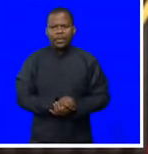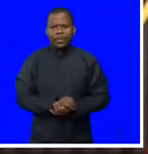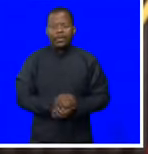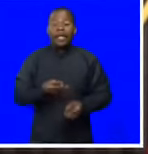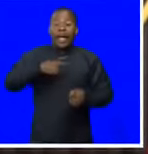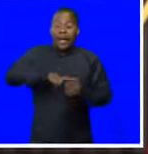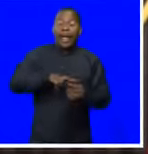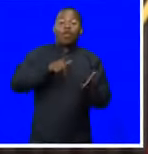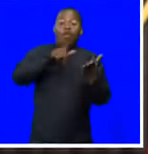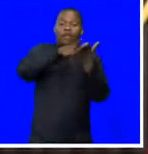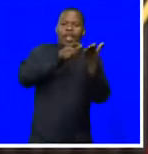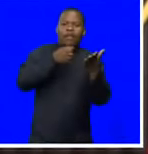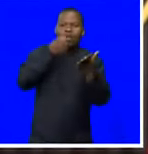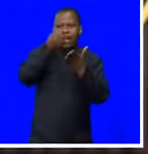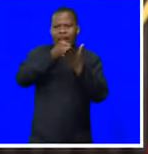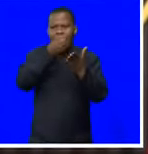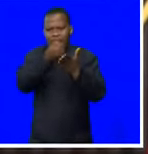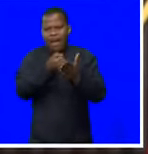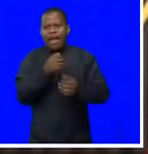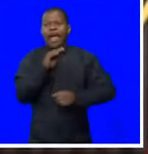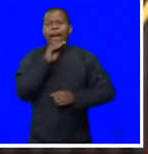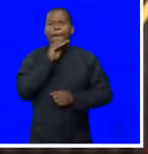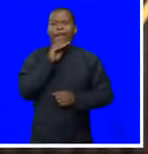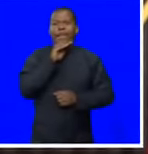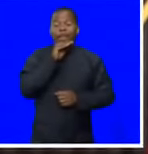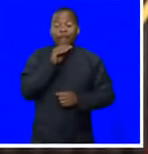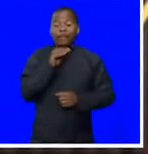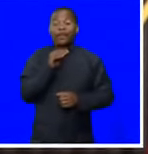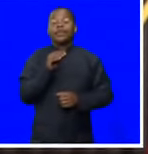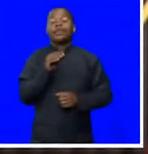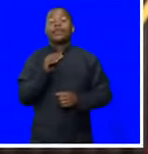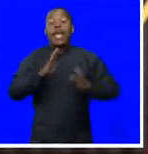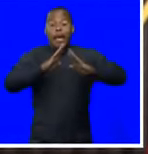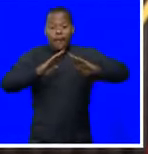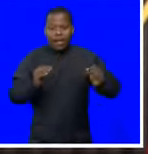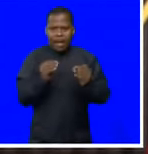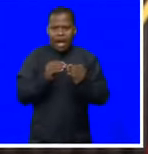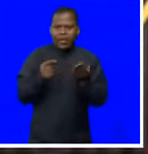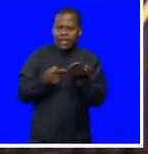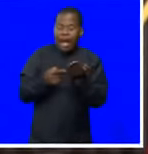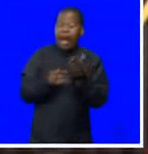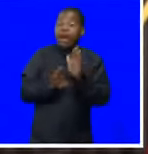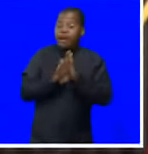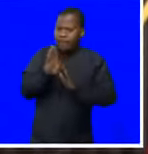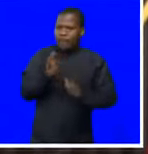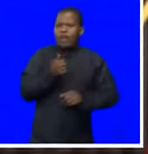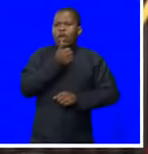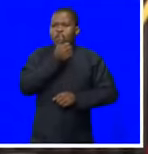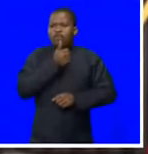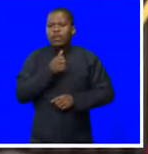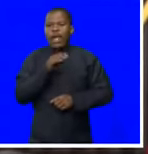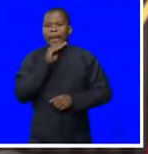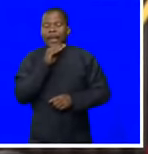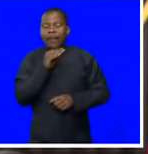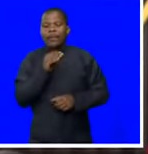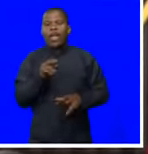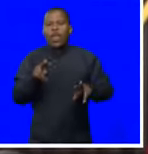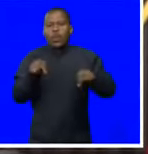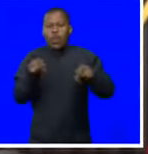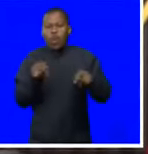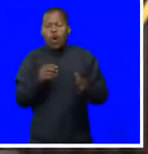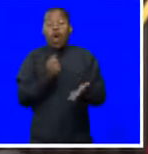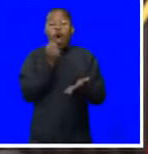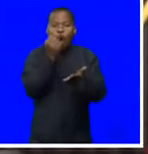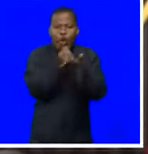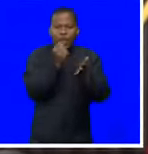le bill noma ke lo mthetho lotathu litiko lisebenze ngawo. Kufakwa